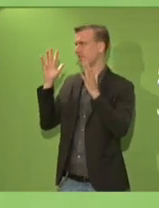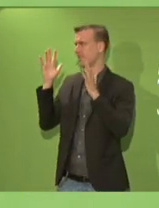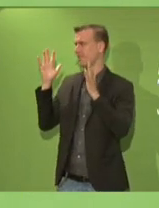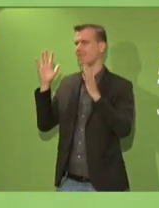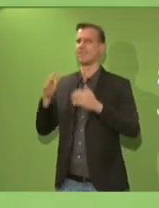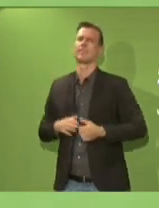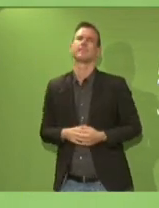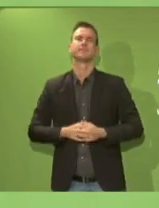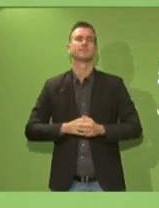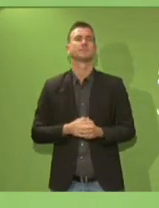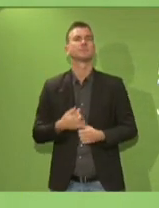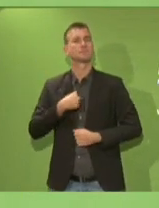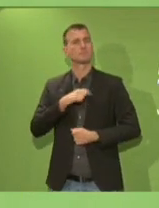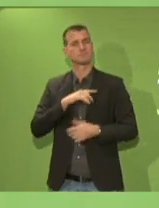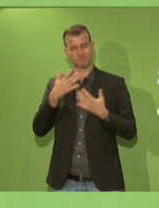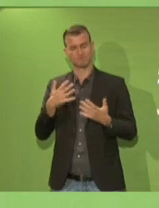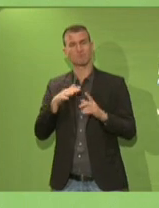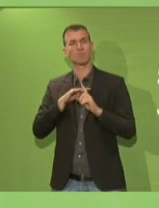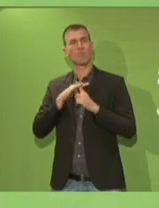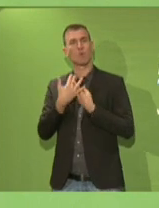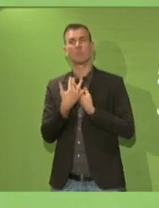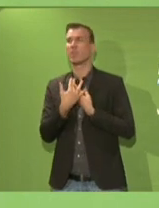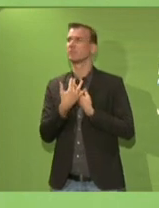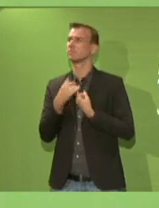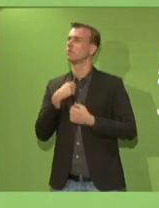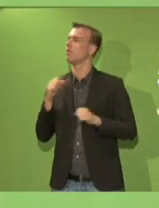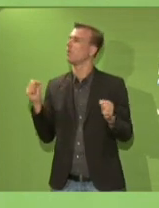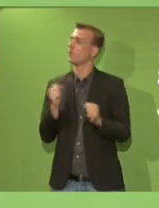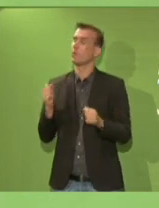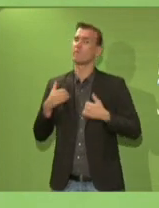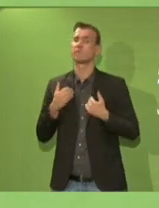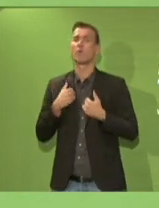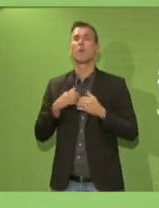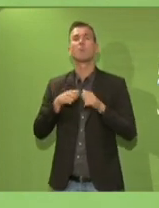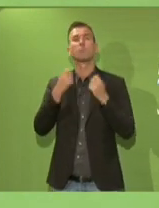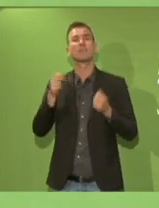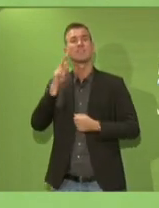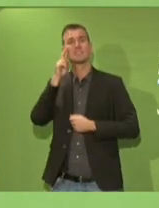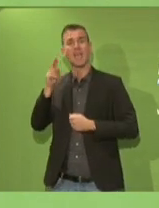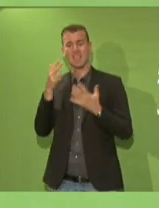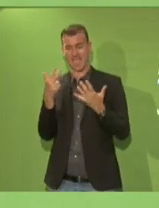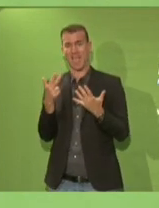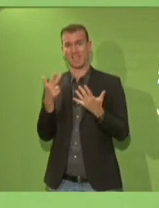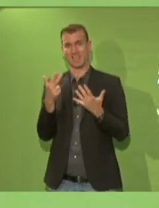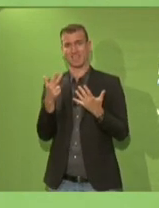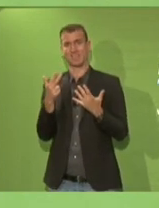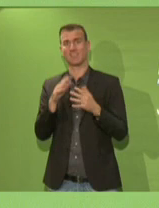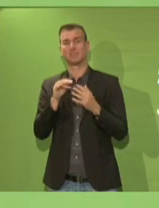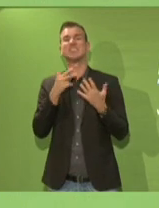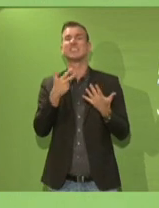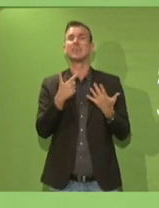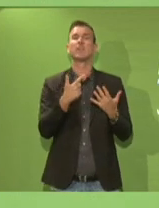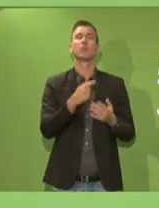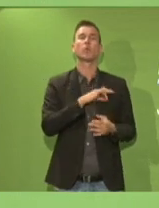Und ich bin in diesem Kontext froh, dass gestern 8 Bundesländer im Bundesrat und darunter unsere 7 grünen Bundesländer ein